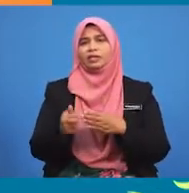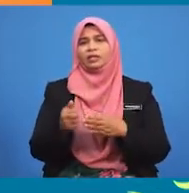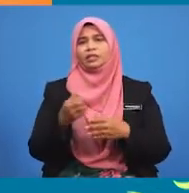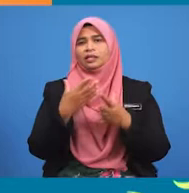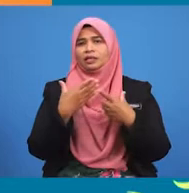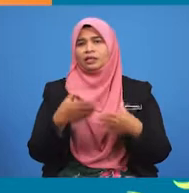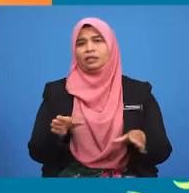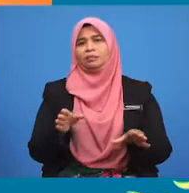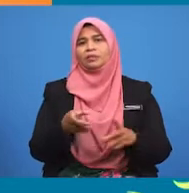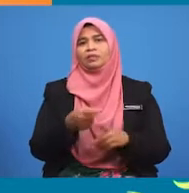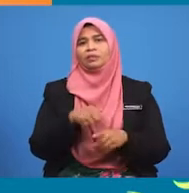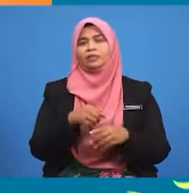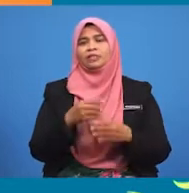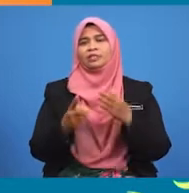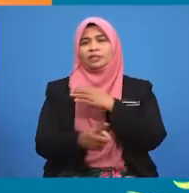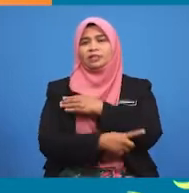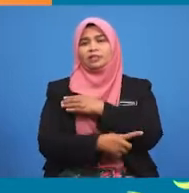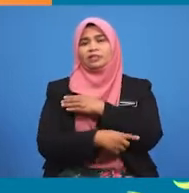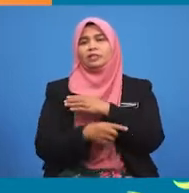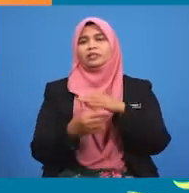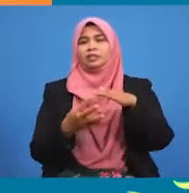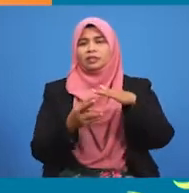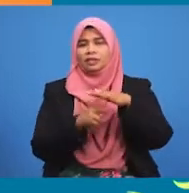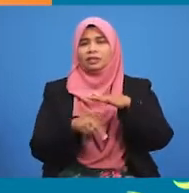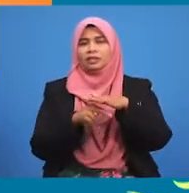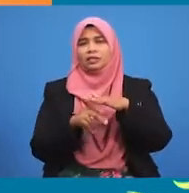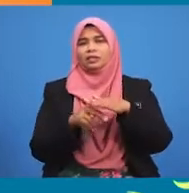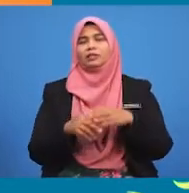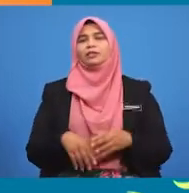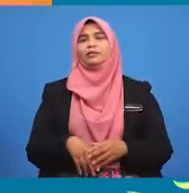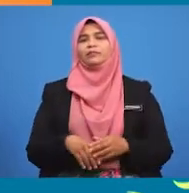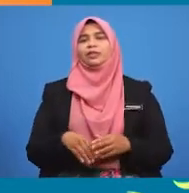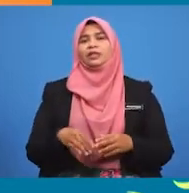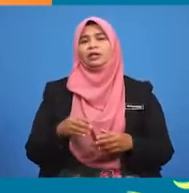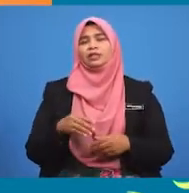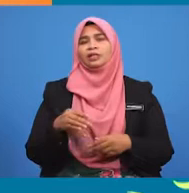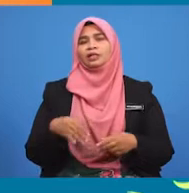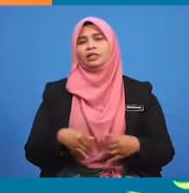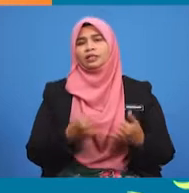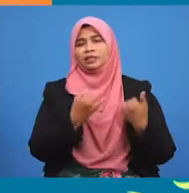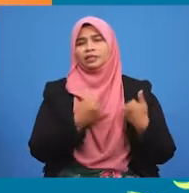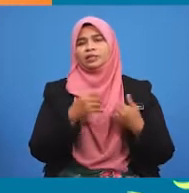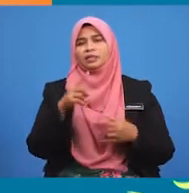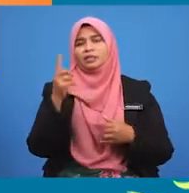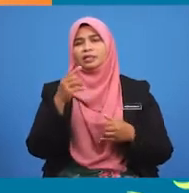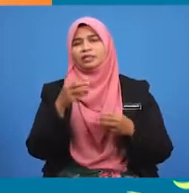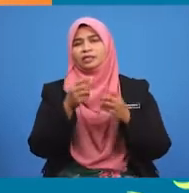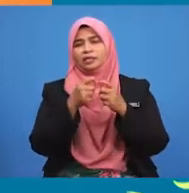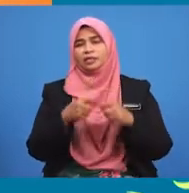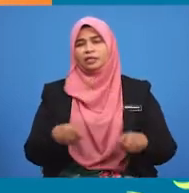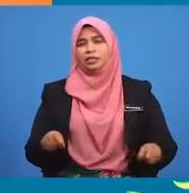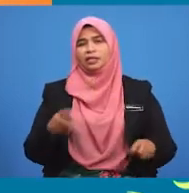daripada seksa api neraka. Kehidupan akan sentiasa dalam rahmat Allah dan hati sentiasa tenang